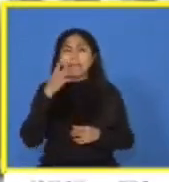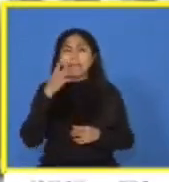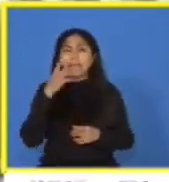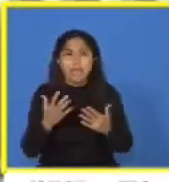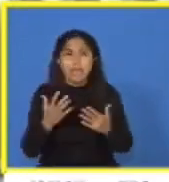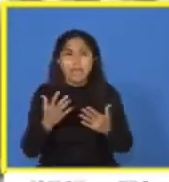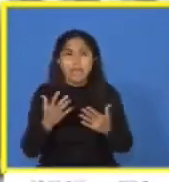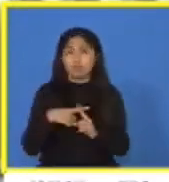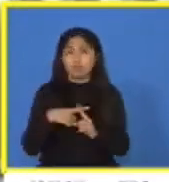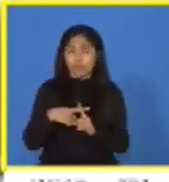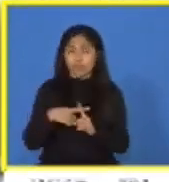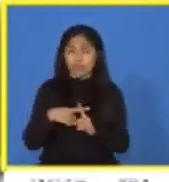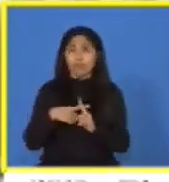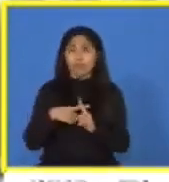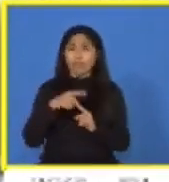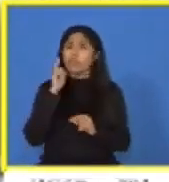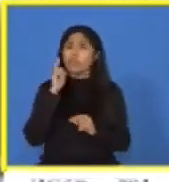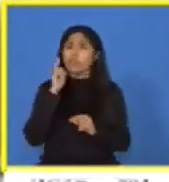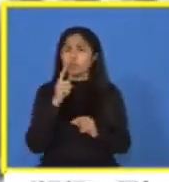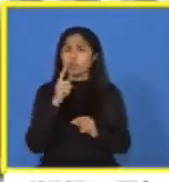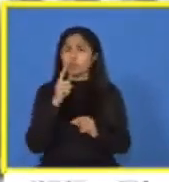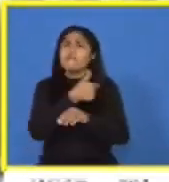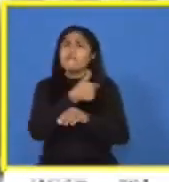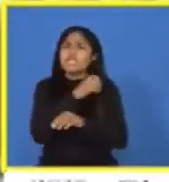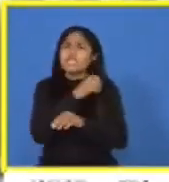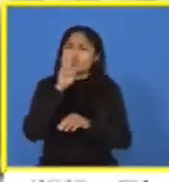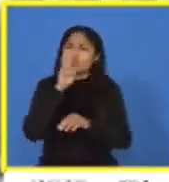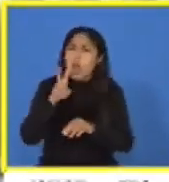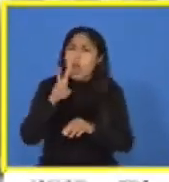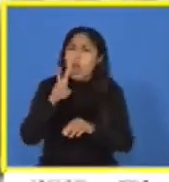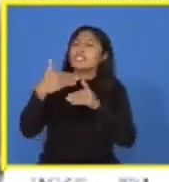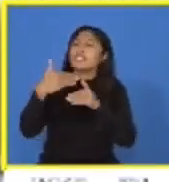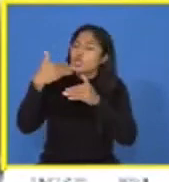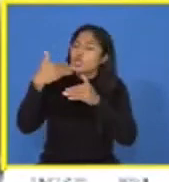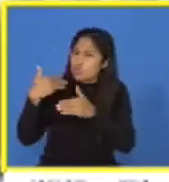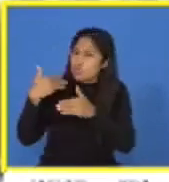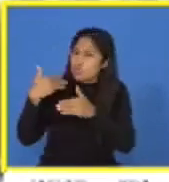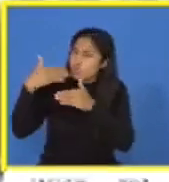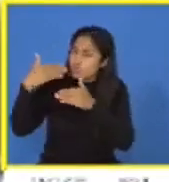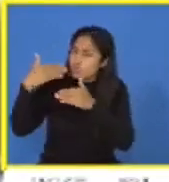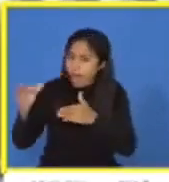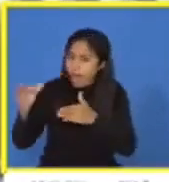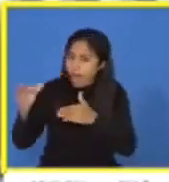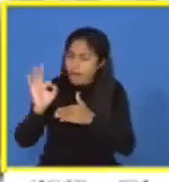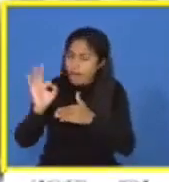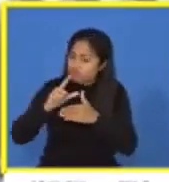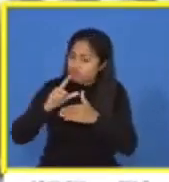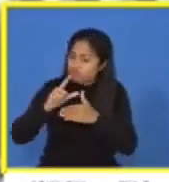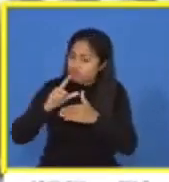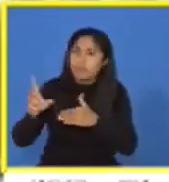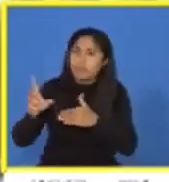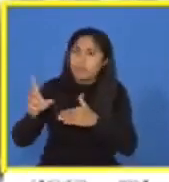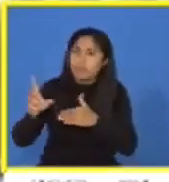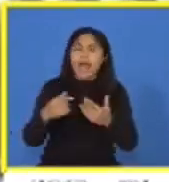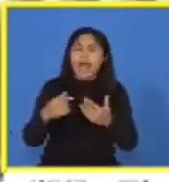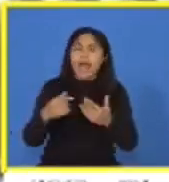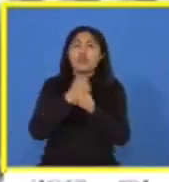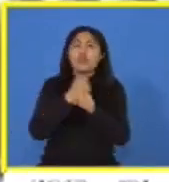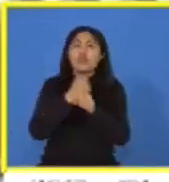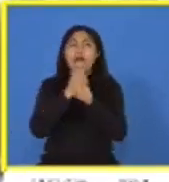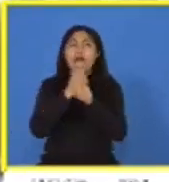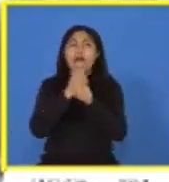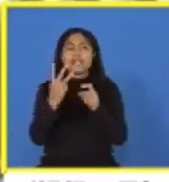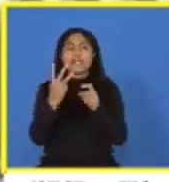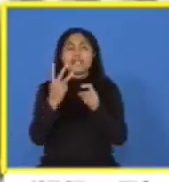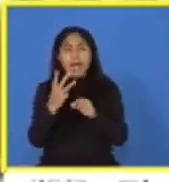positif. Jadi itu tentunya vaksinasi keduanya ditunda. Ya. Ya. Kemudian ada juga golongan ketiga yang